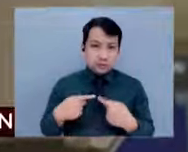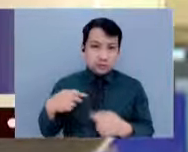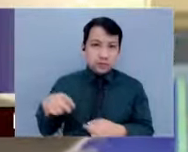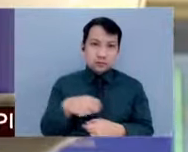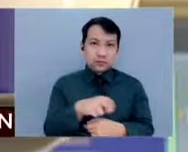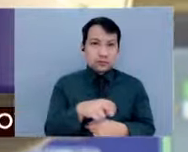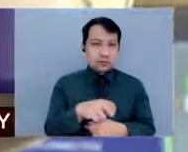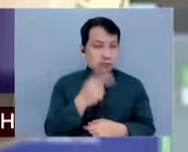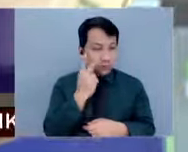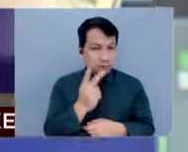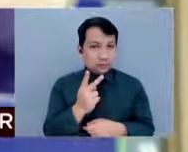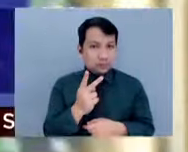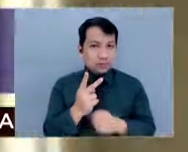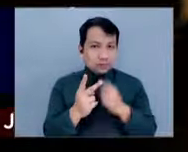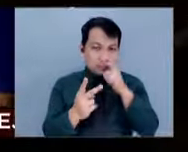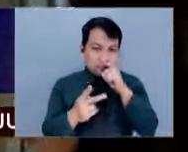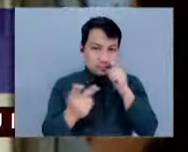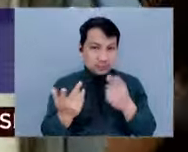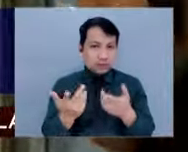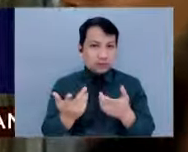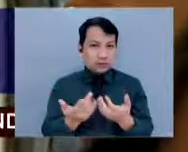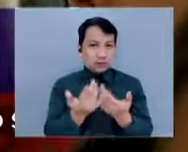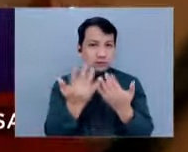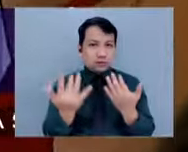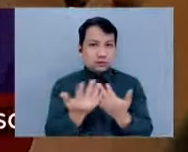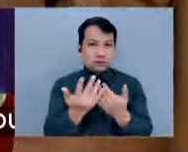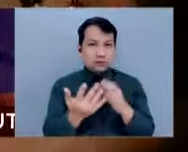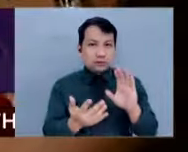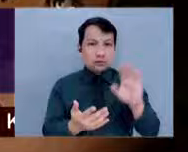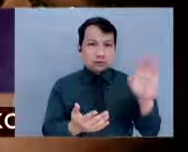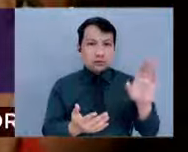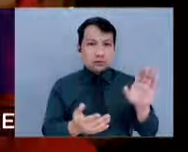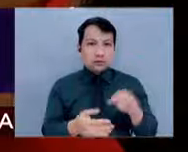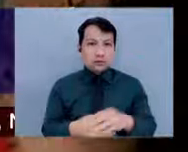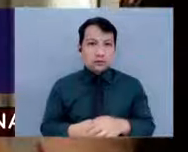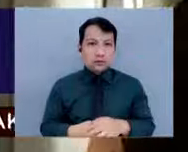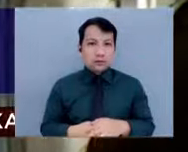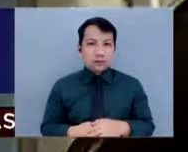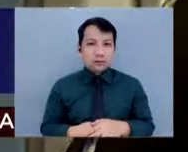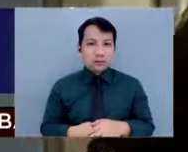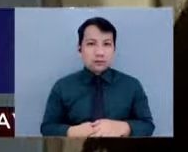ang flight attendant ang umuusok na bag sa isang cabin.